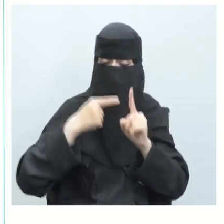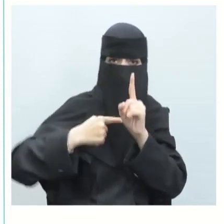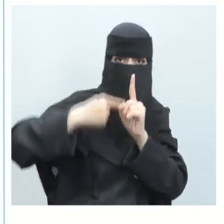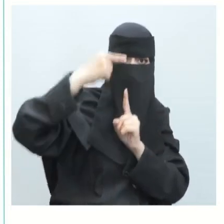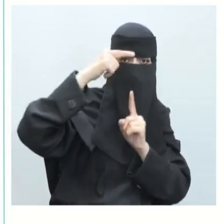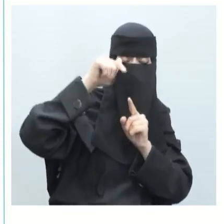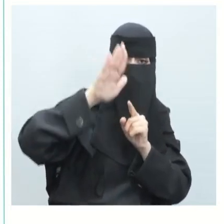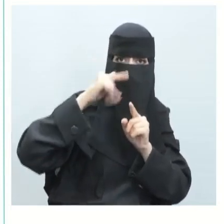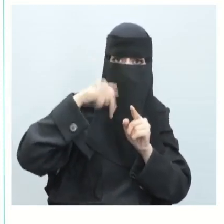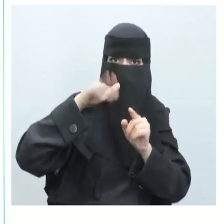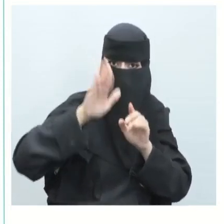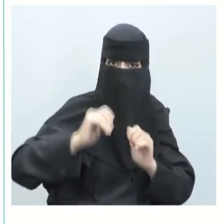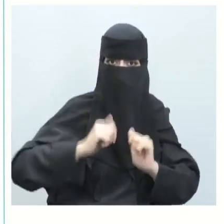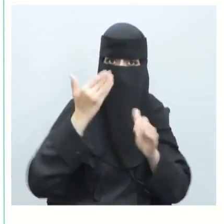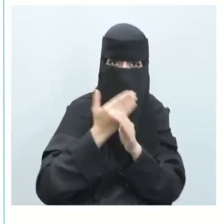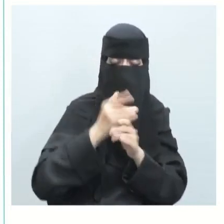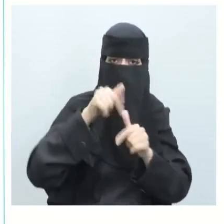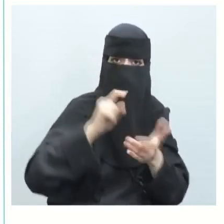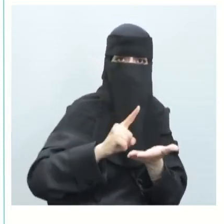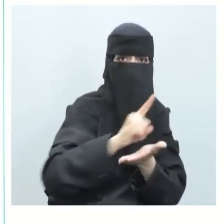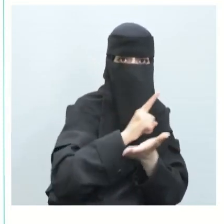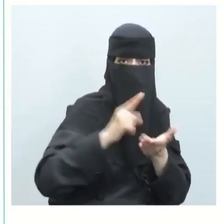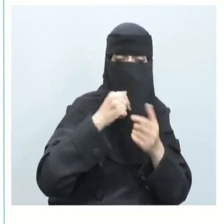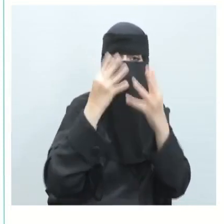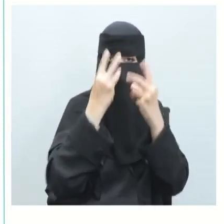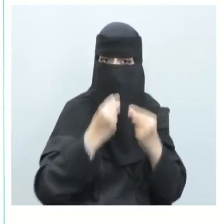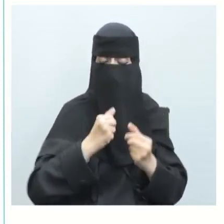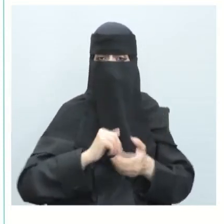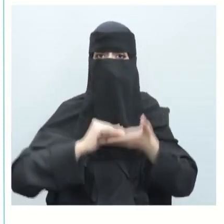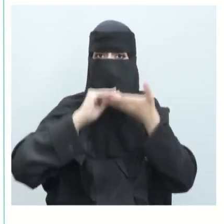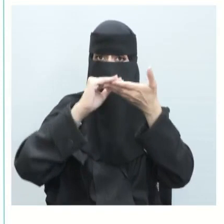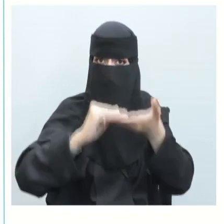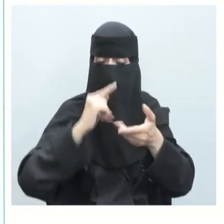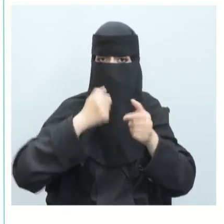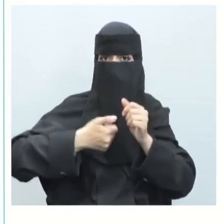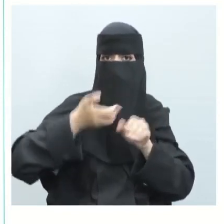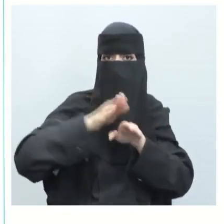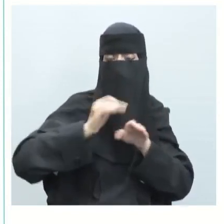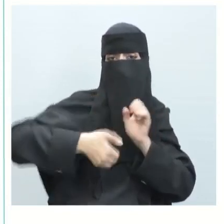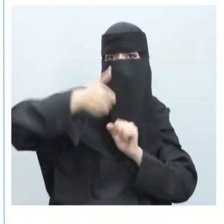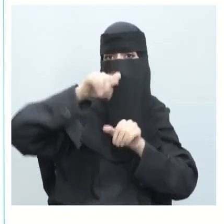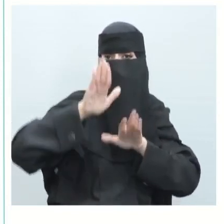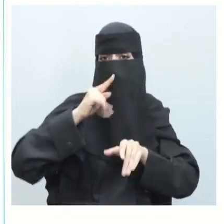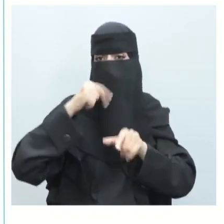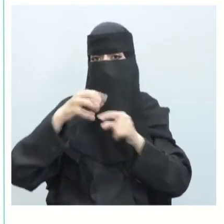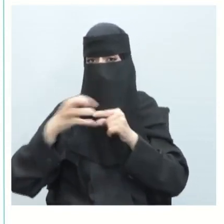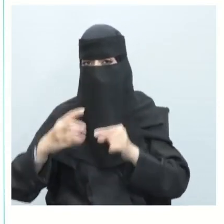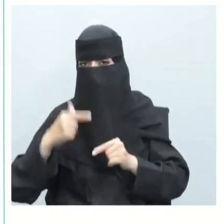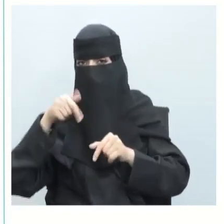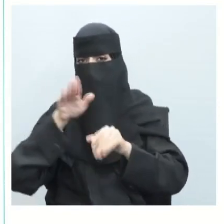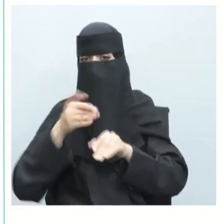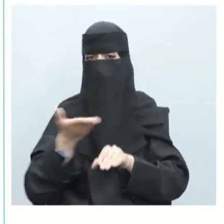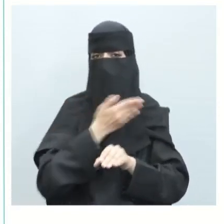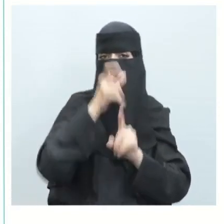لان لديه البيئه المهيئه التي تساعد على النجاح لكن حينما يكون هك ضعف او قصور بالتاكيد سيؤثر على